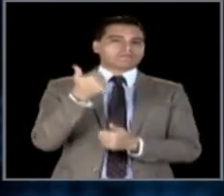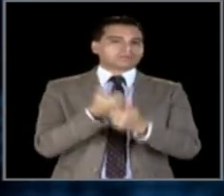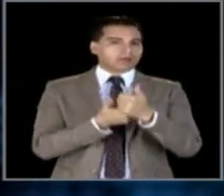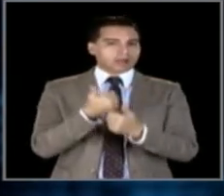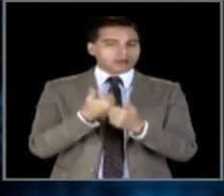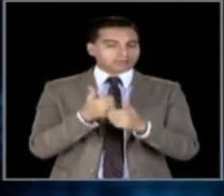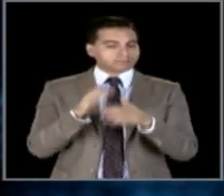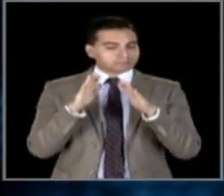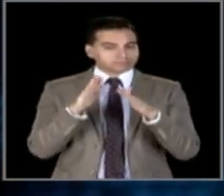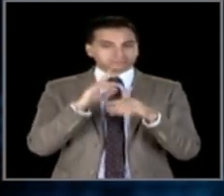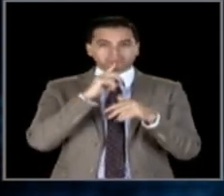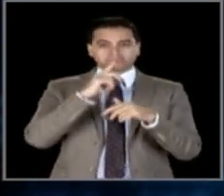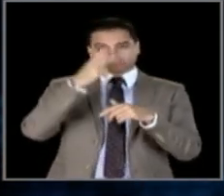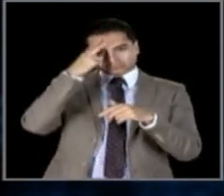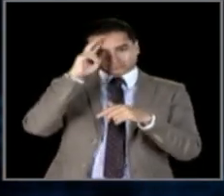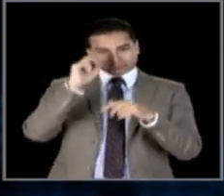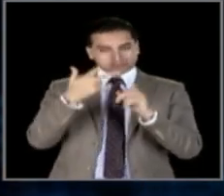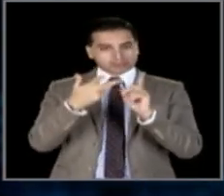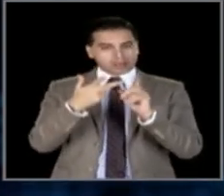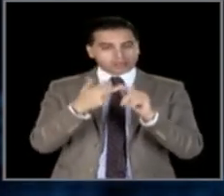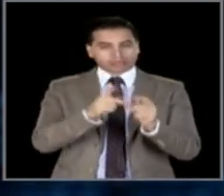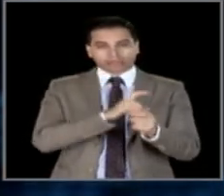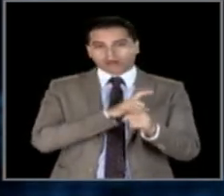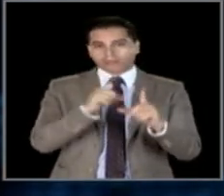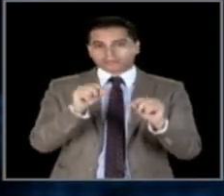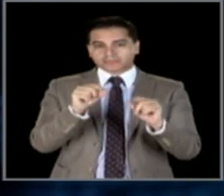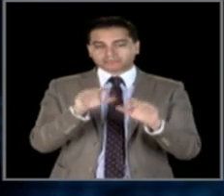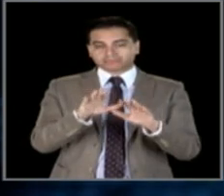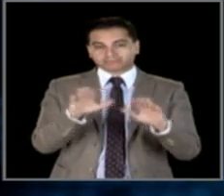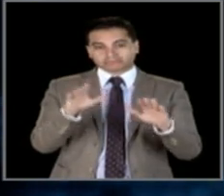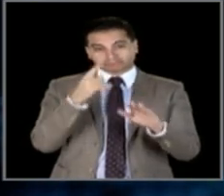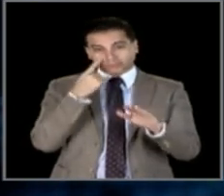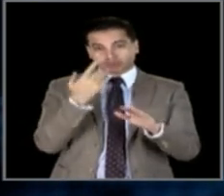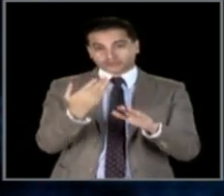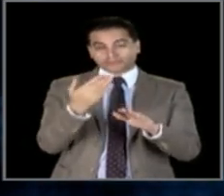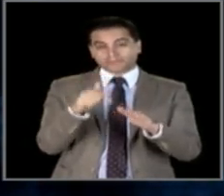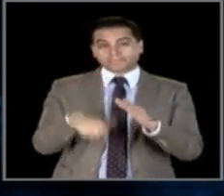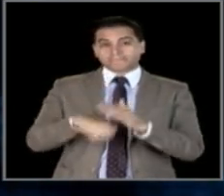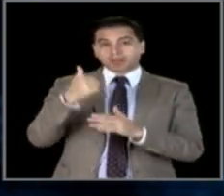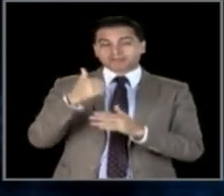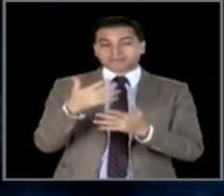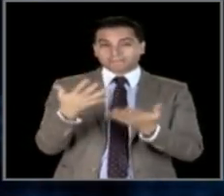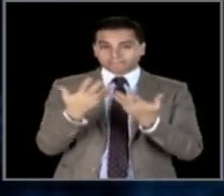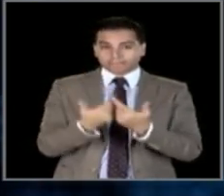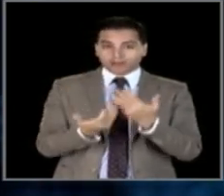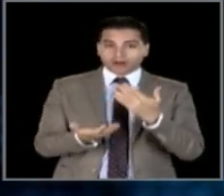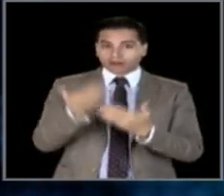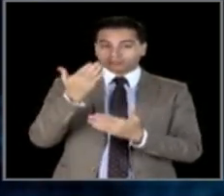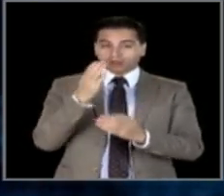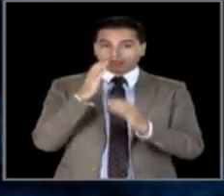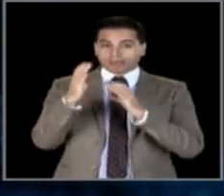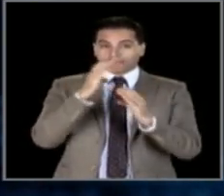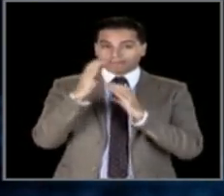على لقب أفضل لاعب؟ ومين هو الطالب المثالي؟ أما المكسب الأكبر إن كل إجابة صحيحة في